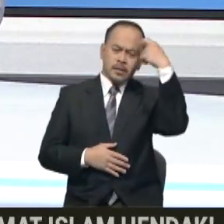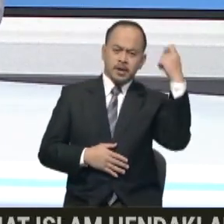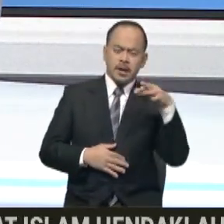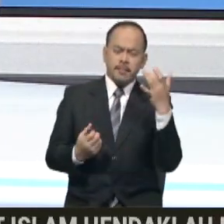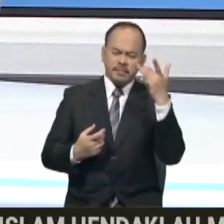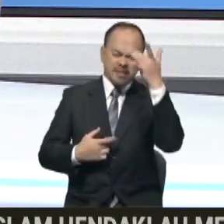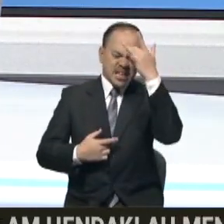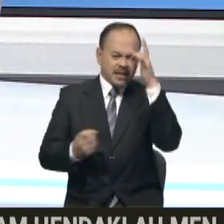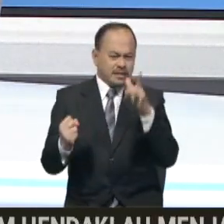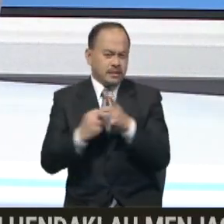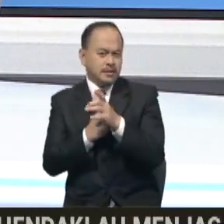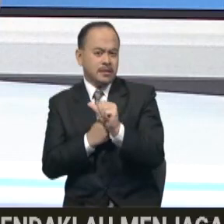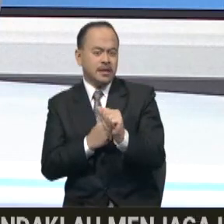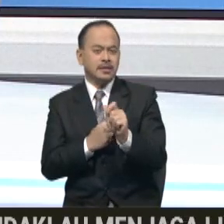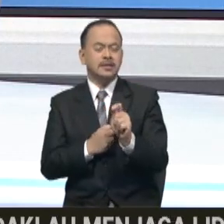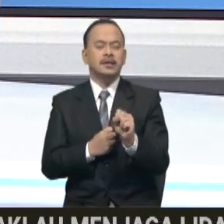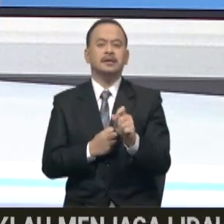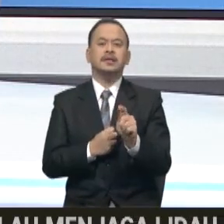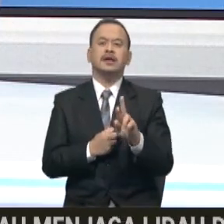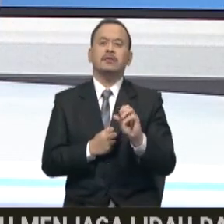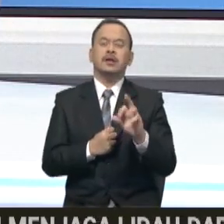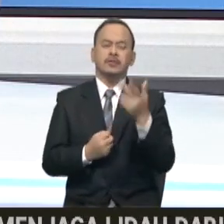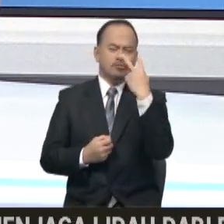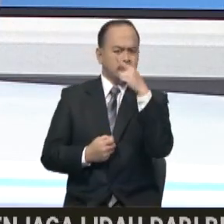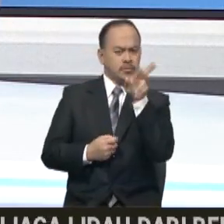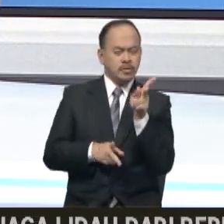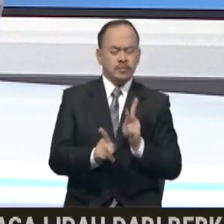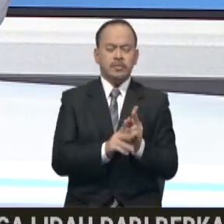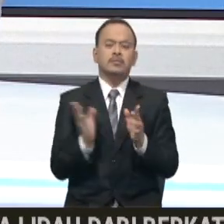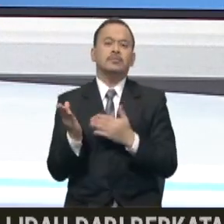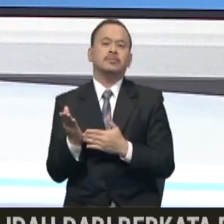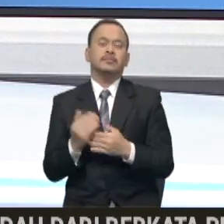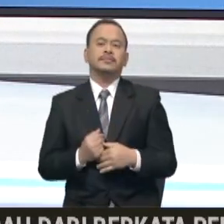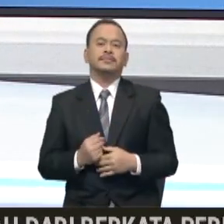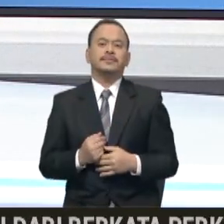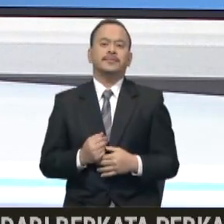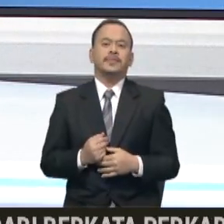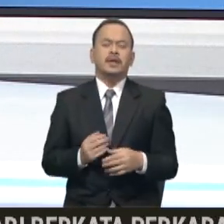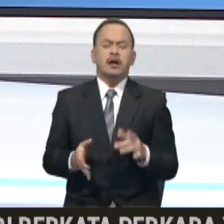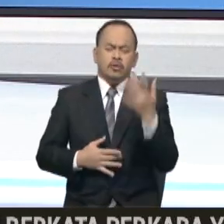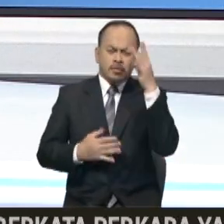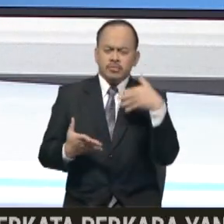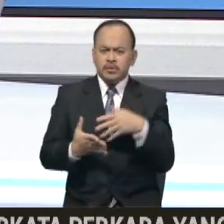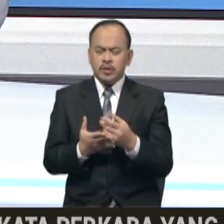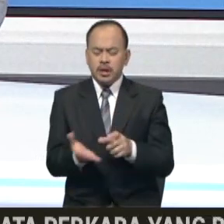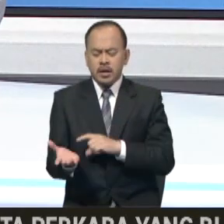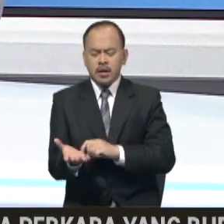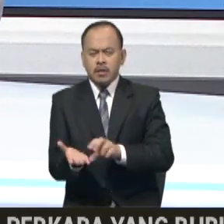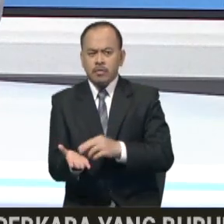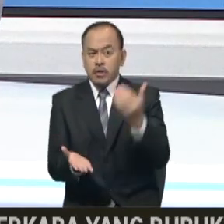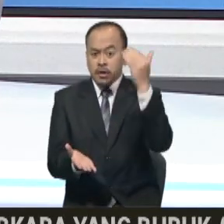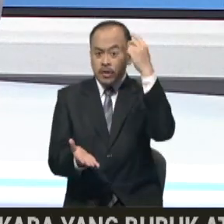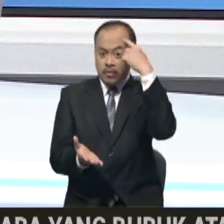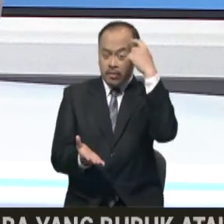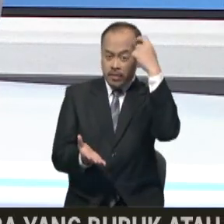berlakunya penyakit strok yang masih memerlukan perhatian di negara ini. Strok berlaku apabila aliran darah ke otak